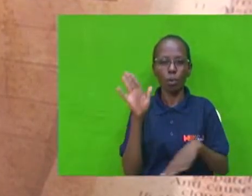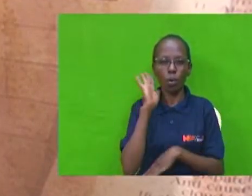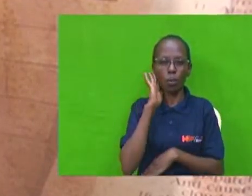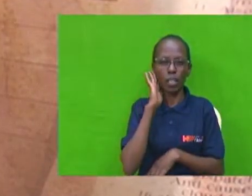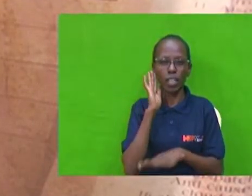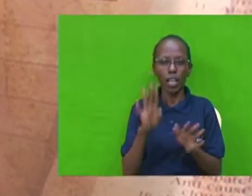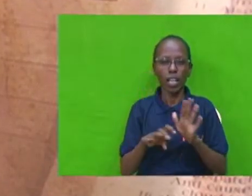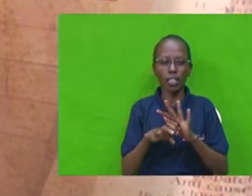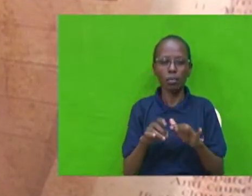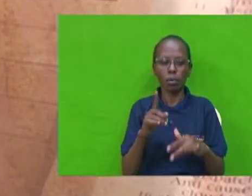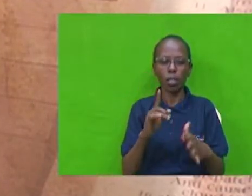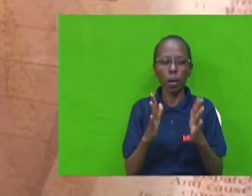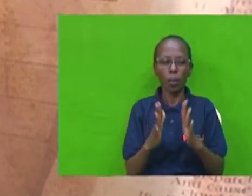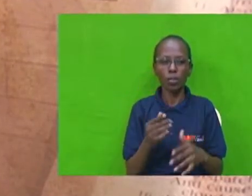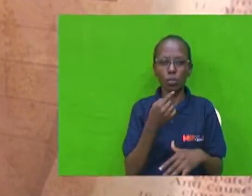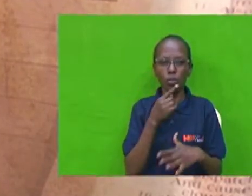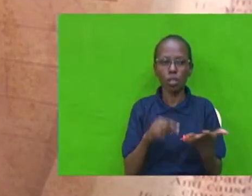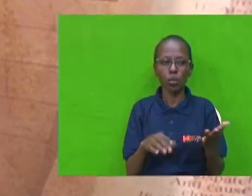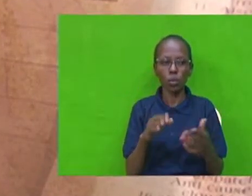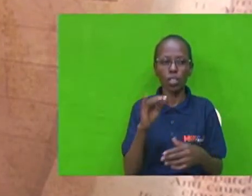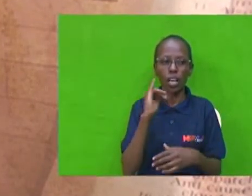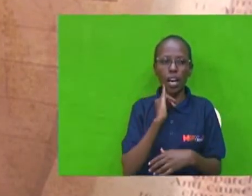ambaye umesema Isaka mwana wa Ibrahimu.